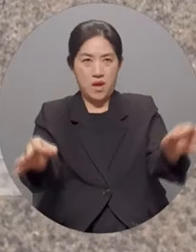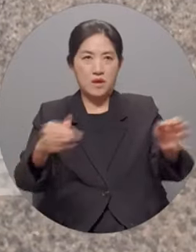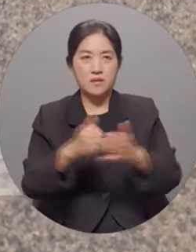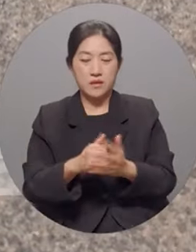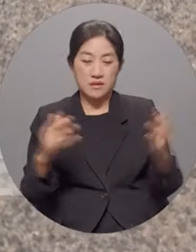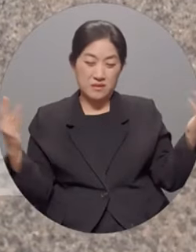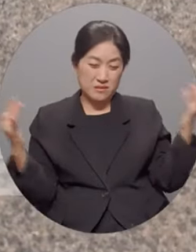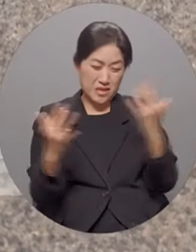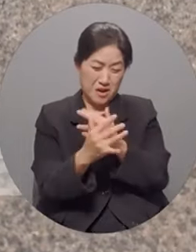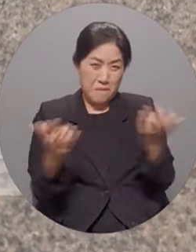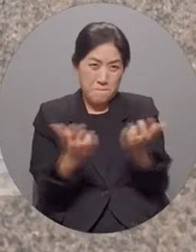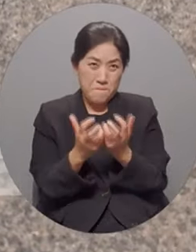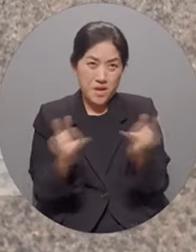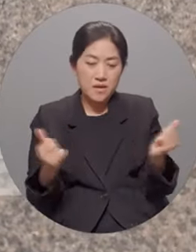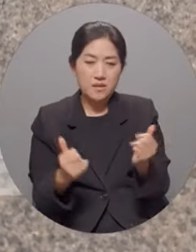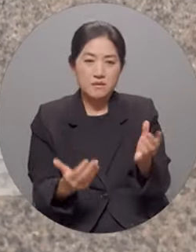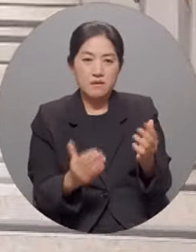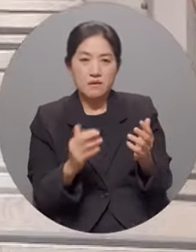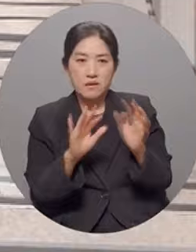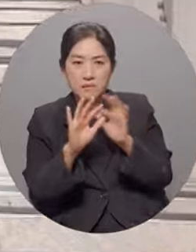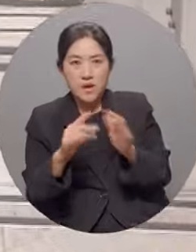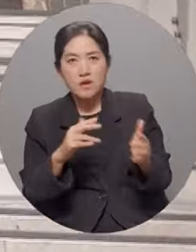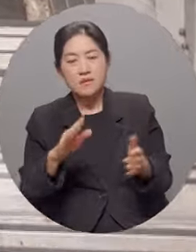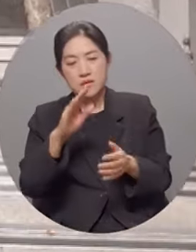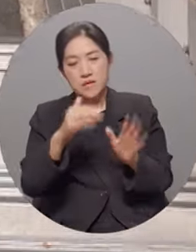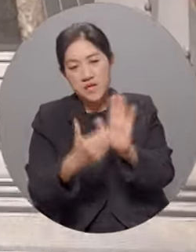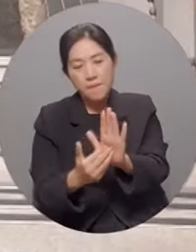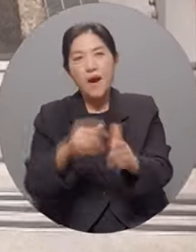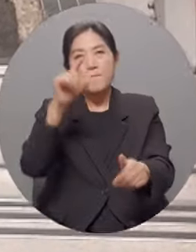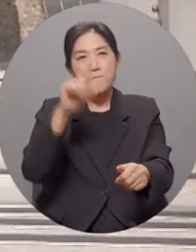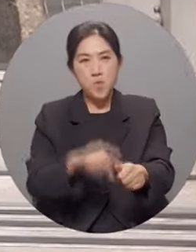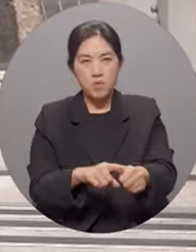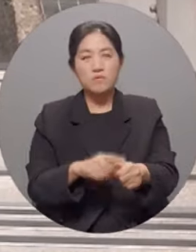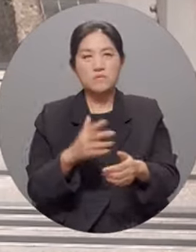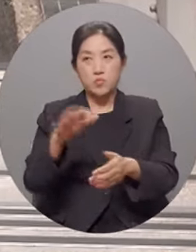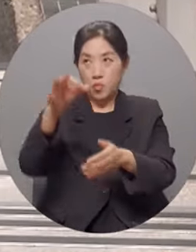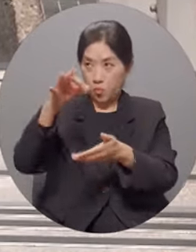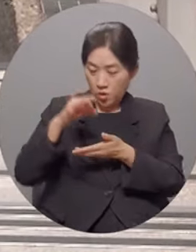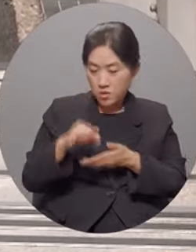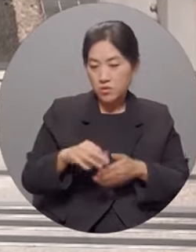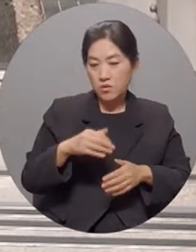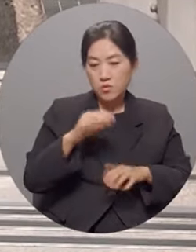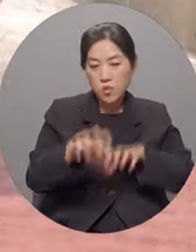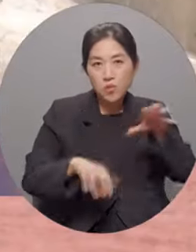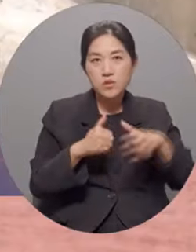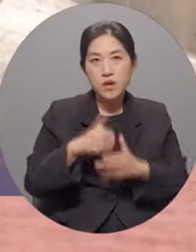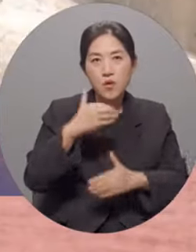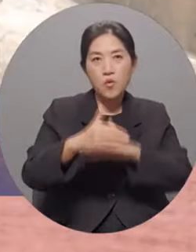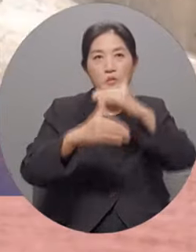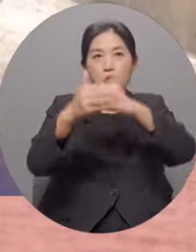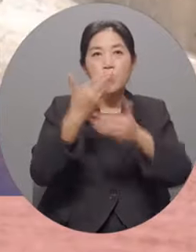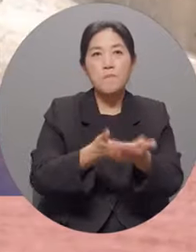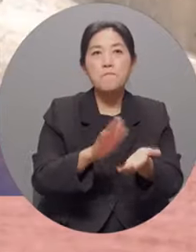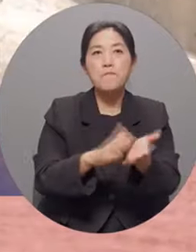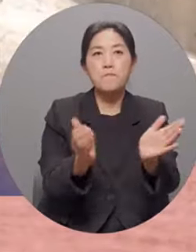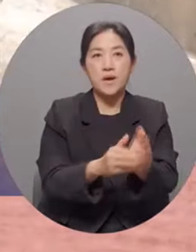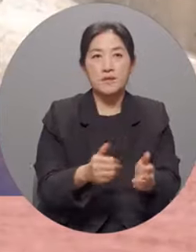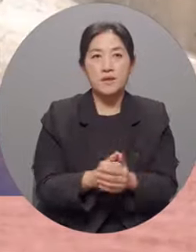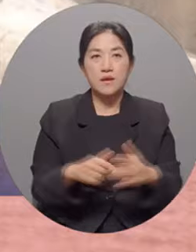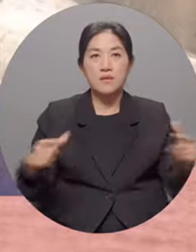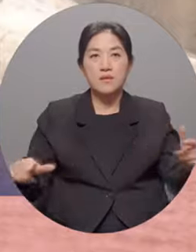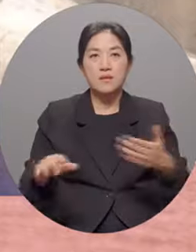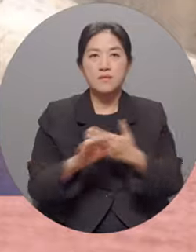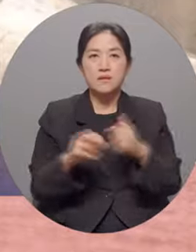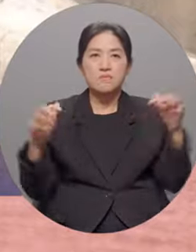다중인파 밀집 지역 사고를 예방하라는 돈으로 동네 골목 계단 고친 겁니다. 일시적으로 밀집되는 그런 지하철